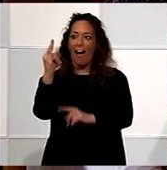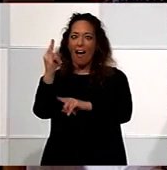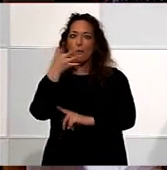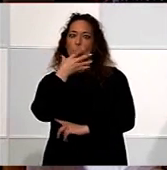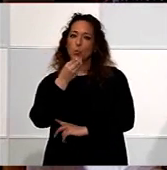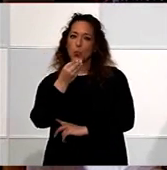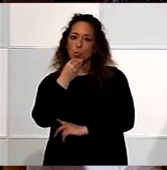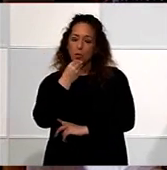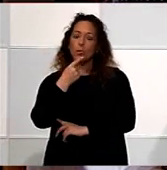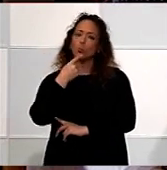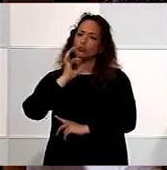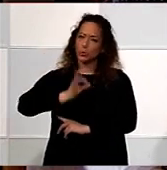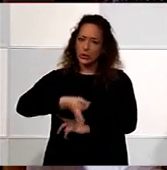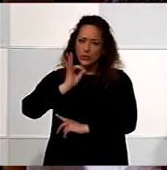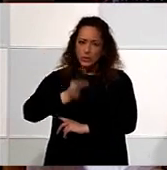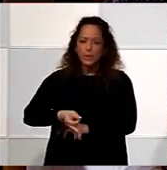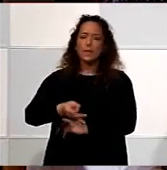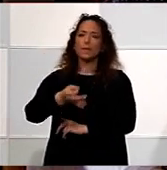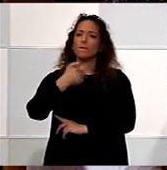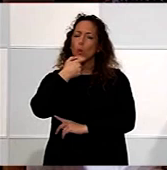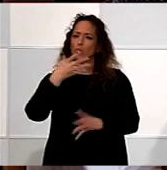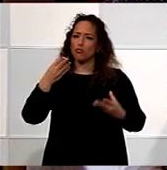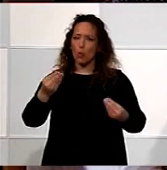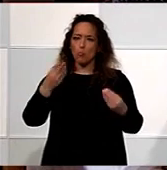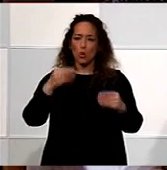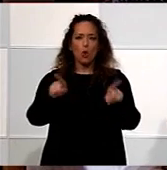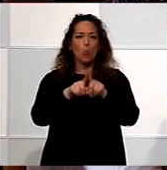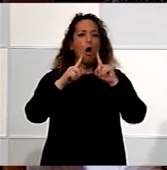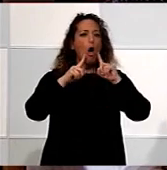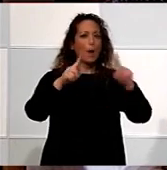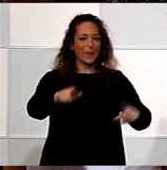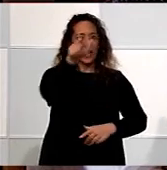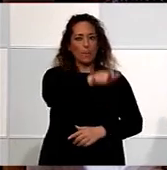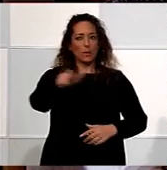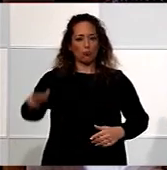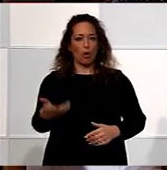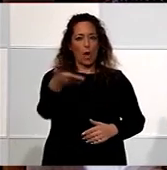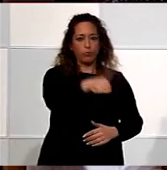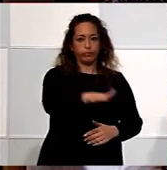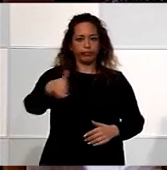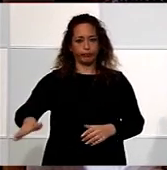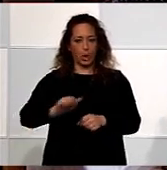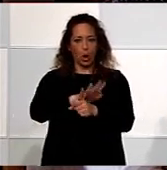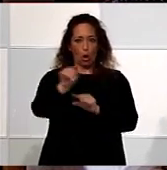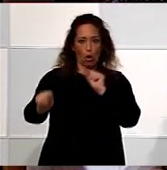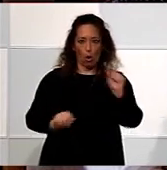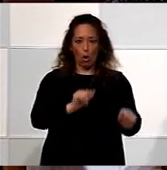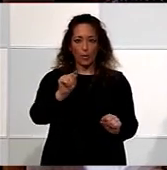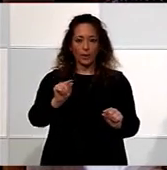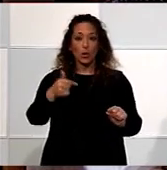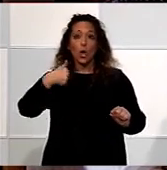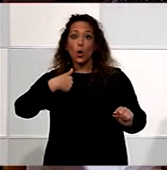Terrassa homenatgés a les víctimes de la Covid. Jo m'he fixat en la nova ubicació del